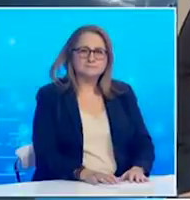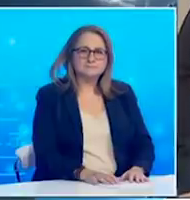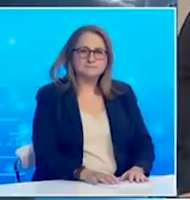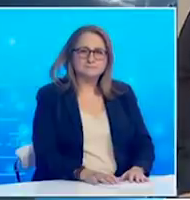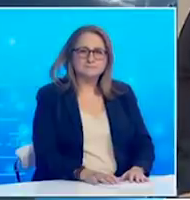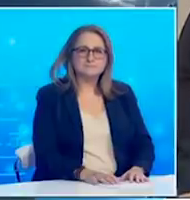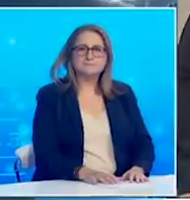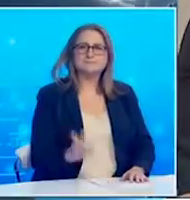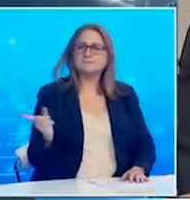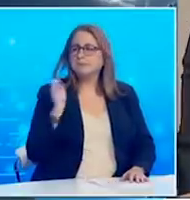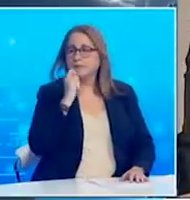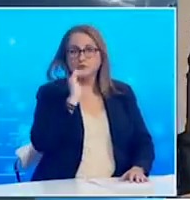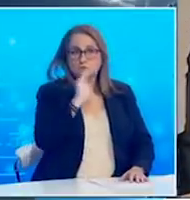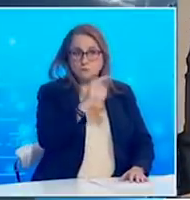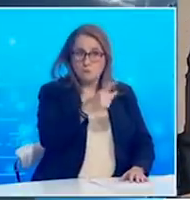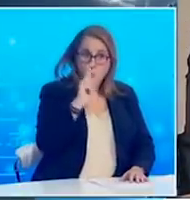φάρμακα,